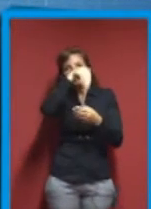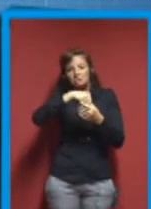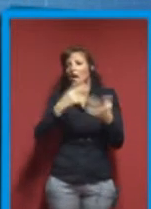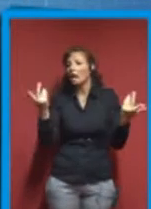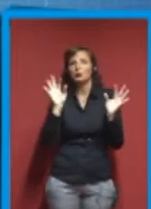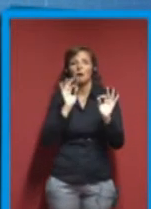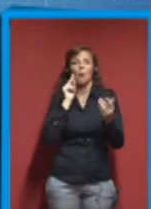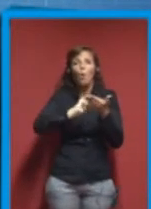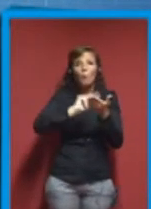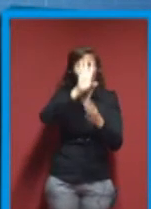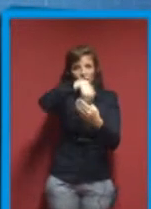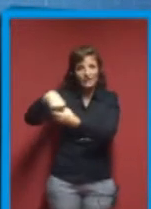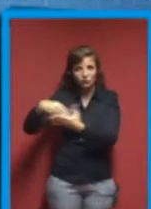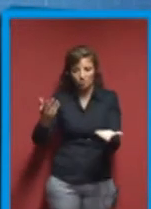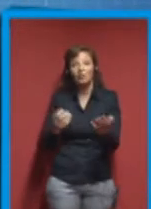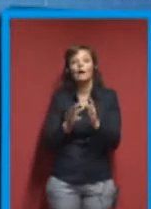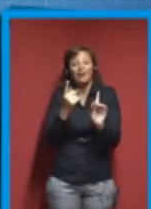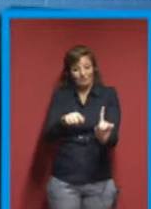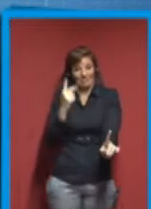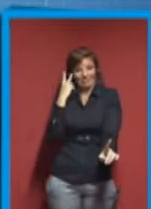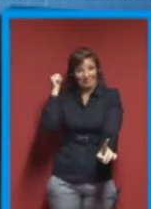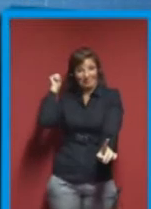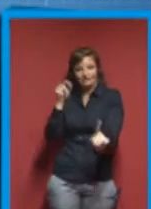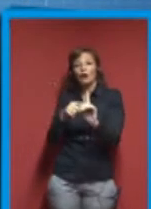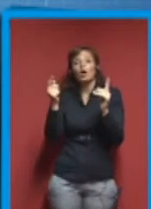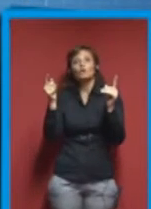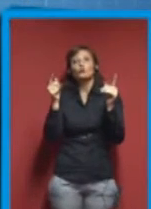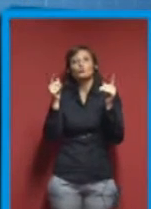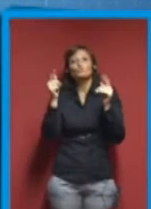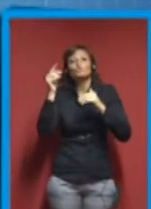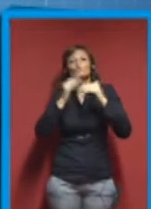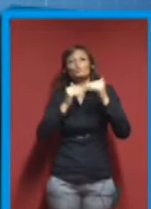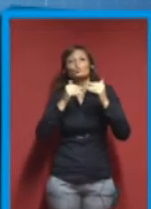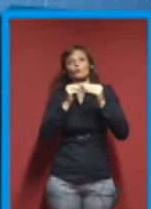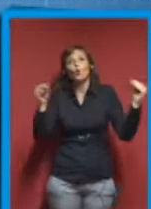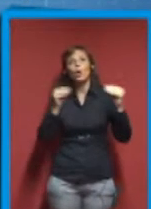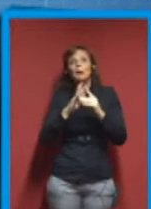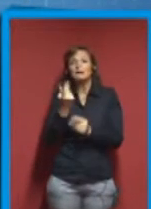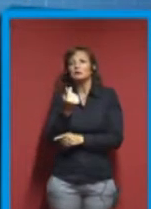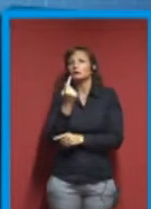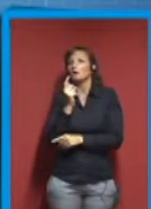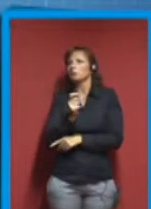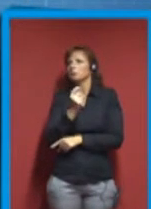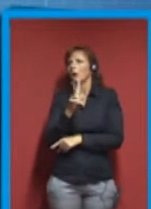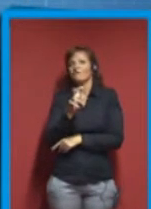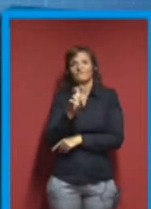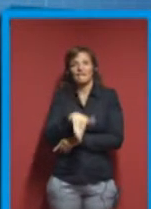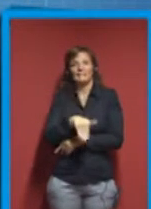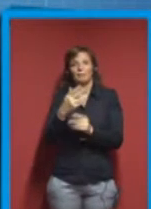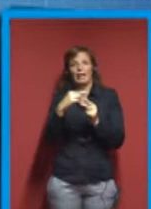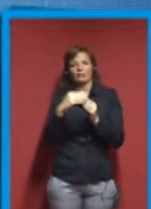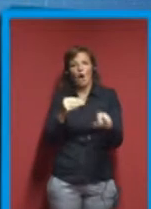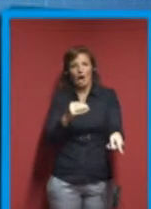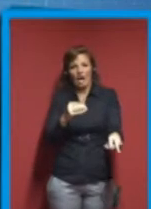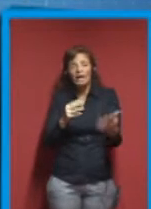uffici. Questo è uno strumento che è costato 20.000 dollari e hanno più lavoro di